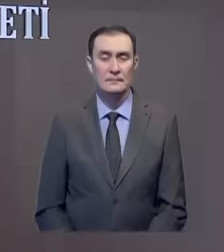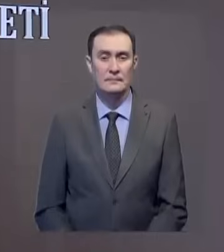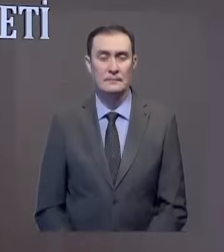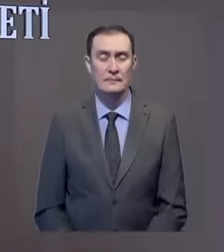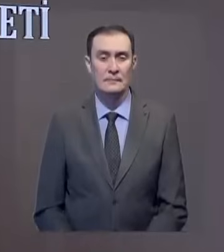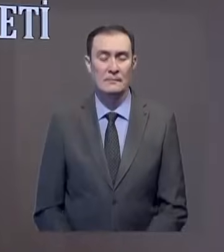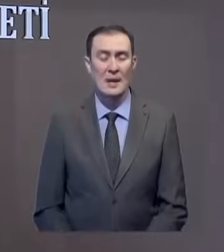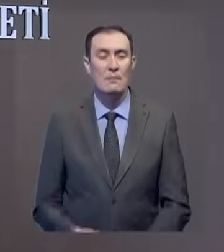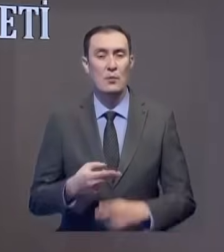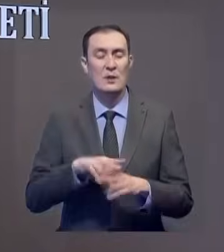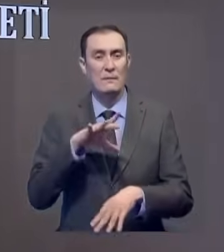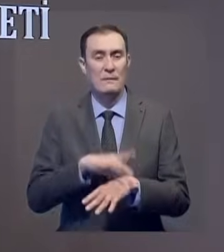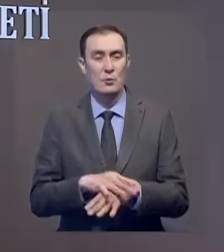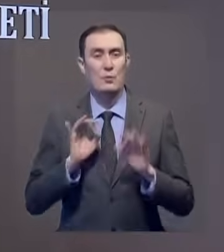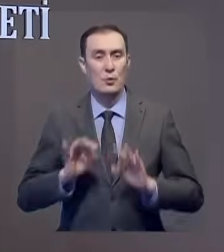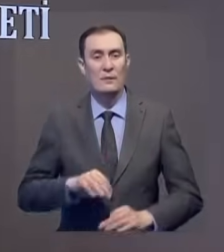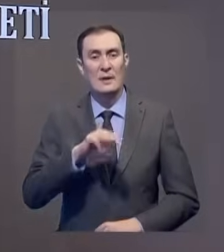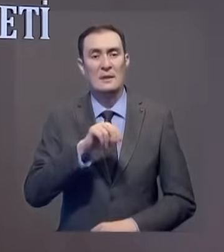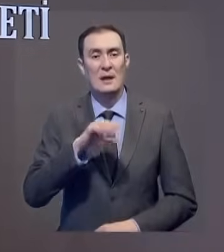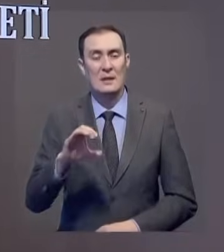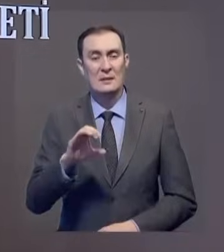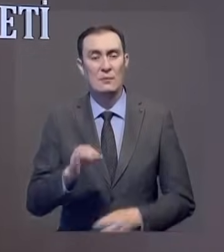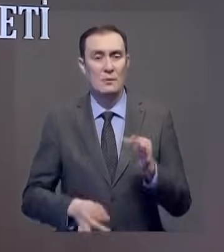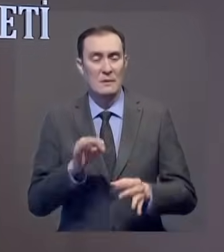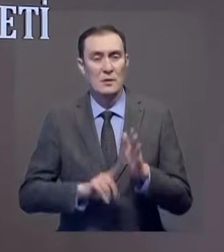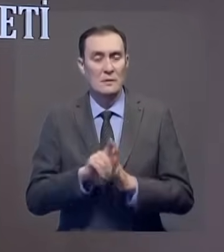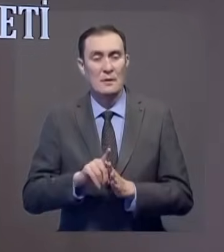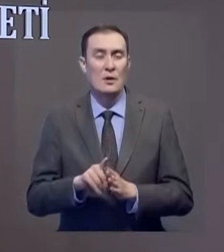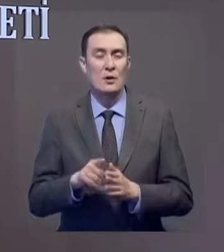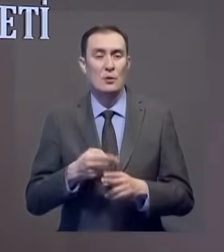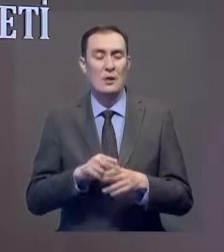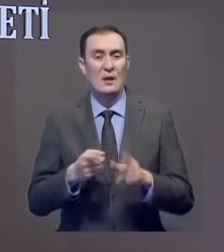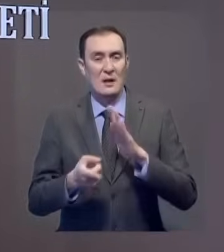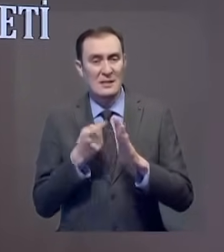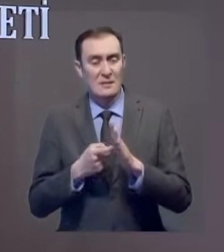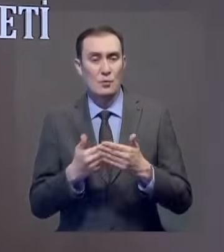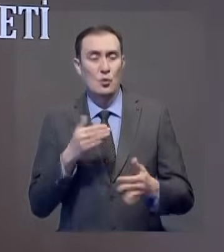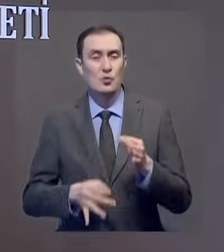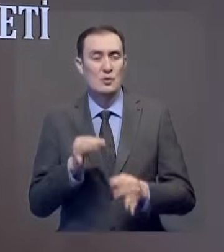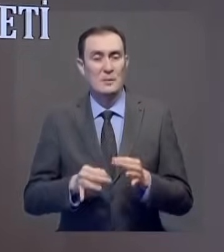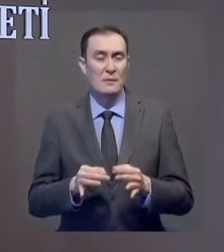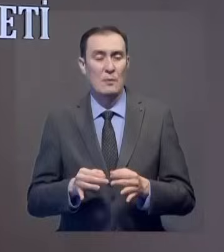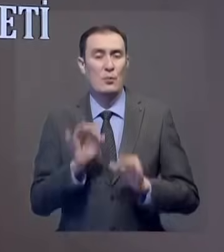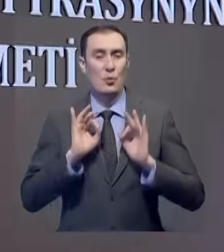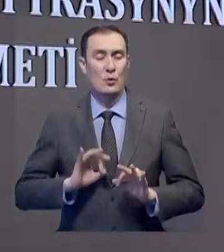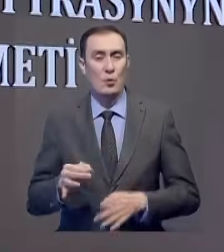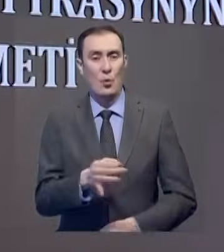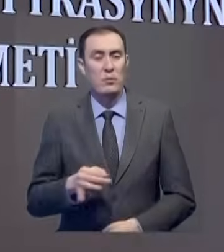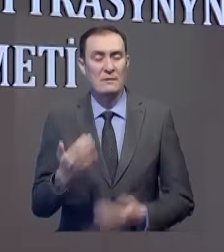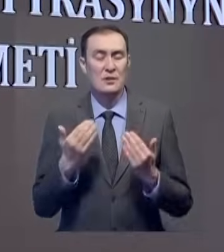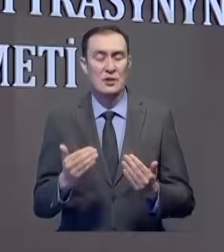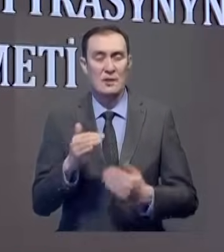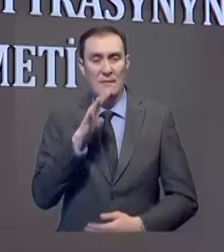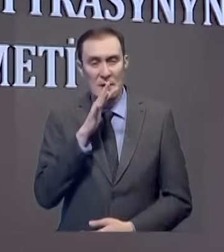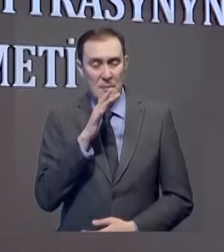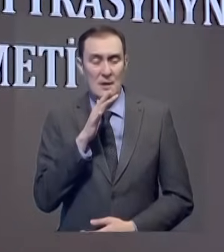По данному факту прокуратуры Таласского района зарегистрировано уголовное дело, которое расследуется управлением досудебного расследования прокуратуры области. В настоящее